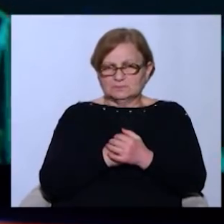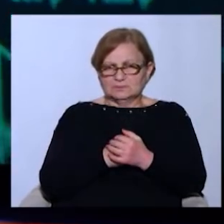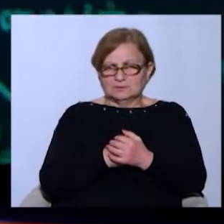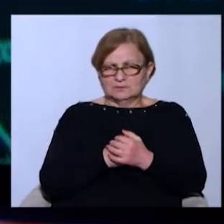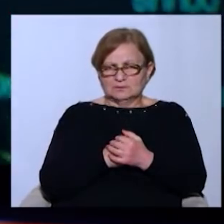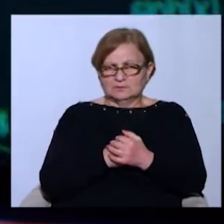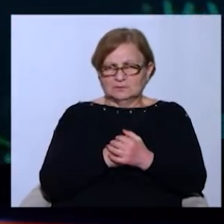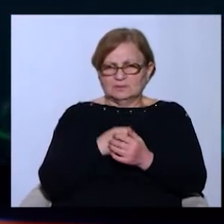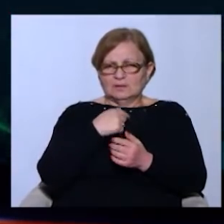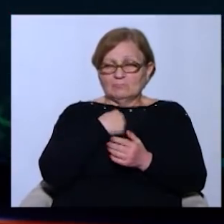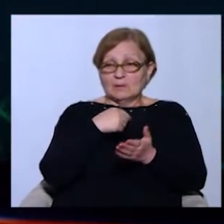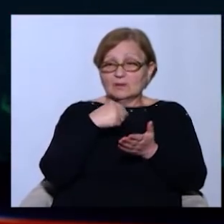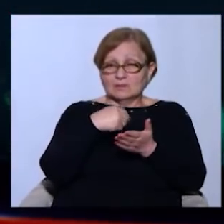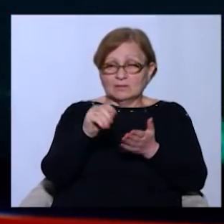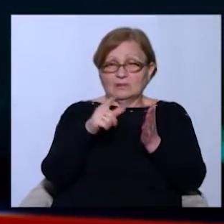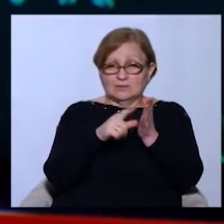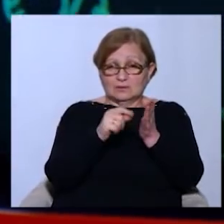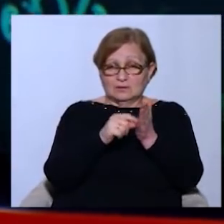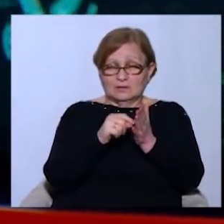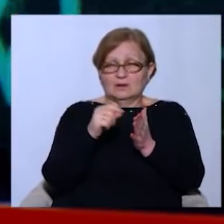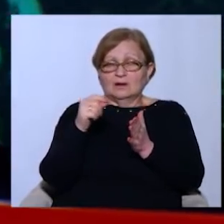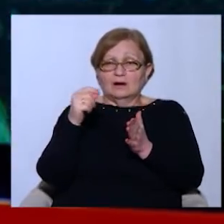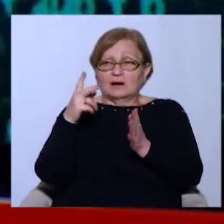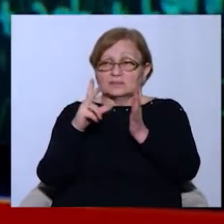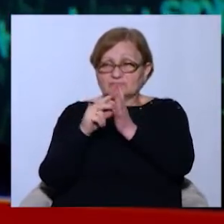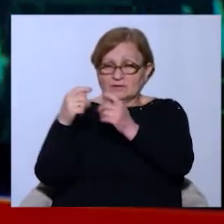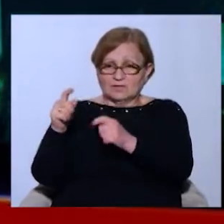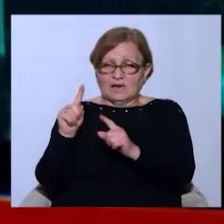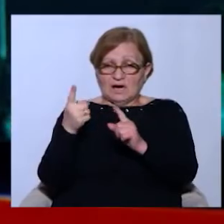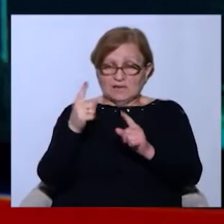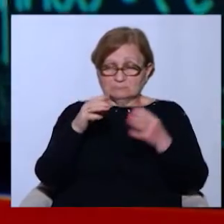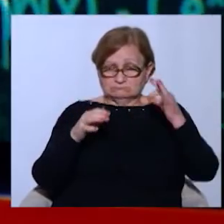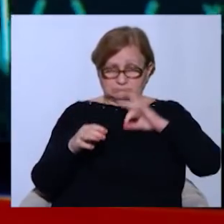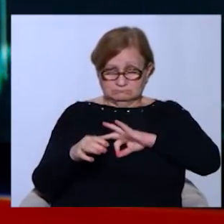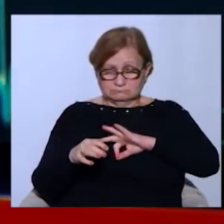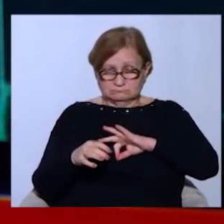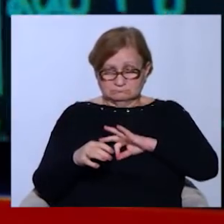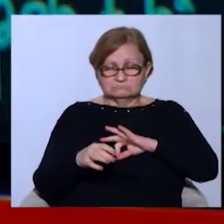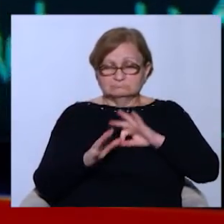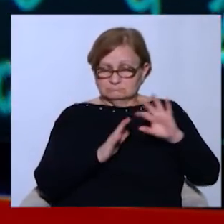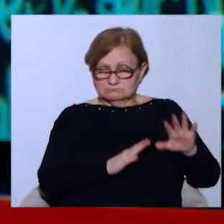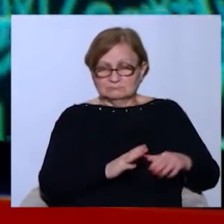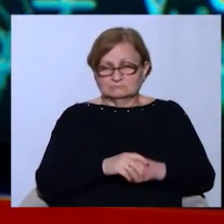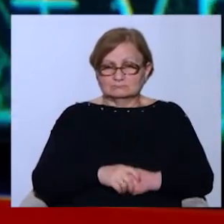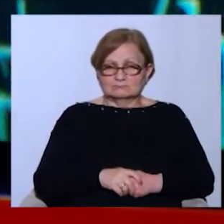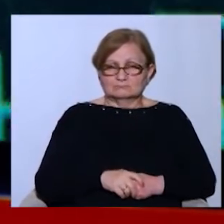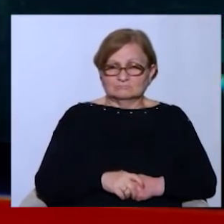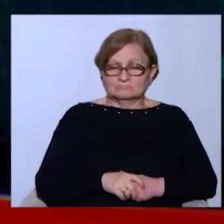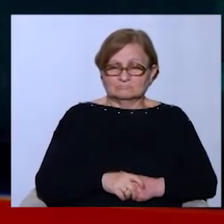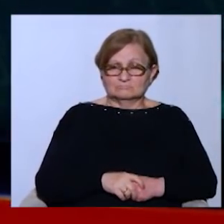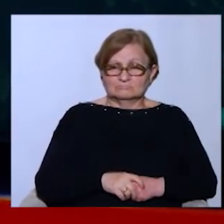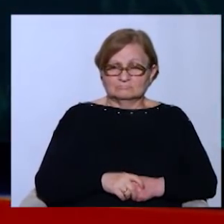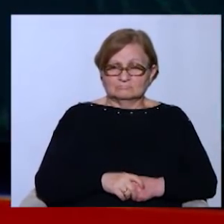იგი, მე რო ვიყიდე 7 ლარად და გავყიდე 8 ლარად, ხო მოვიგე, კაცო 1 ლარი ხო მოვიგე? მოიგო ნამდვილად.